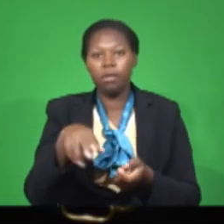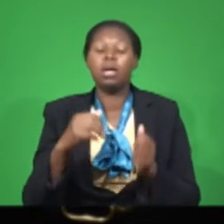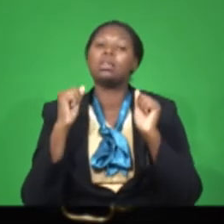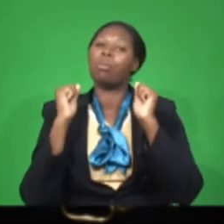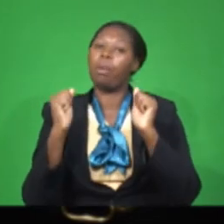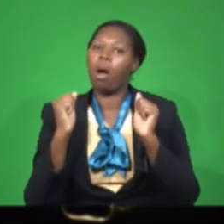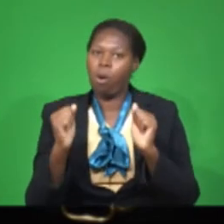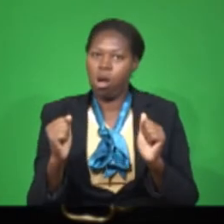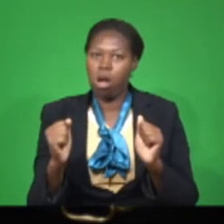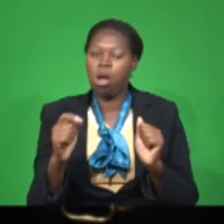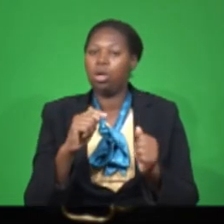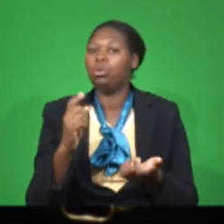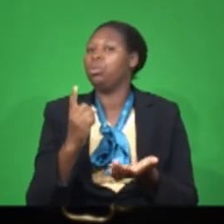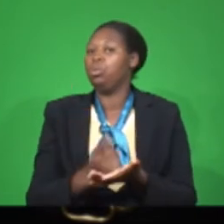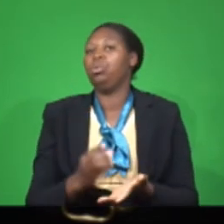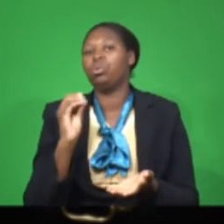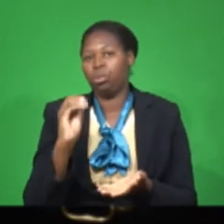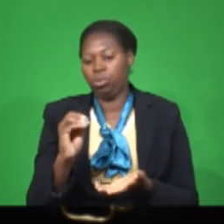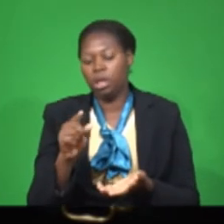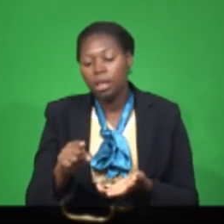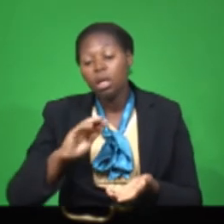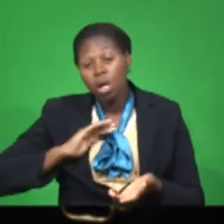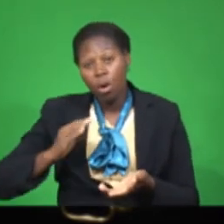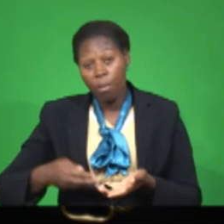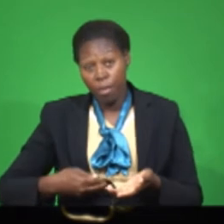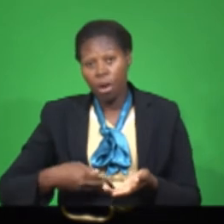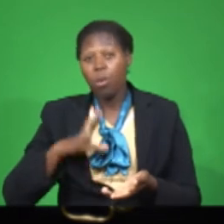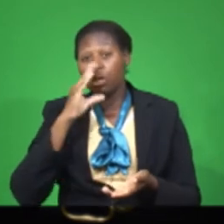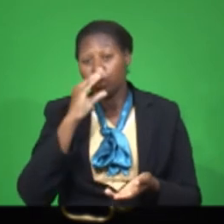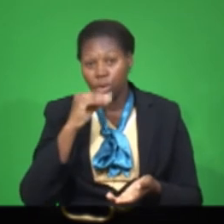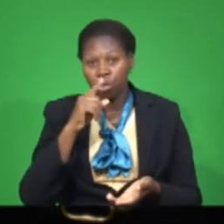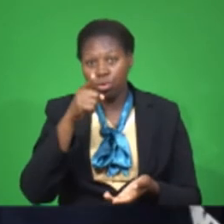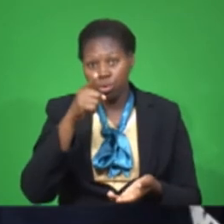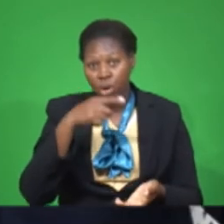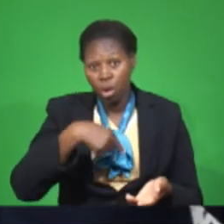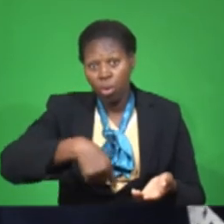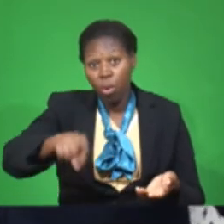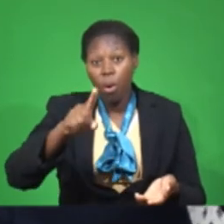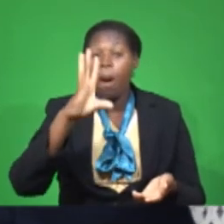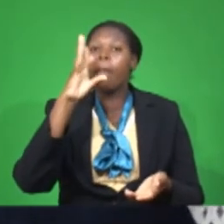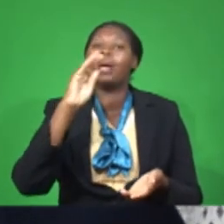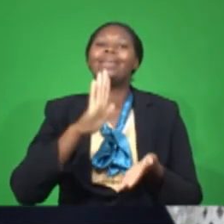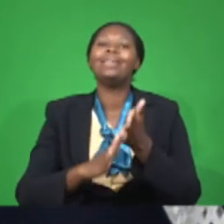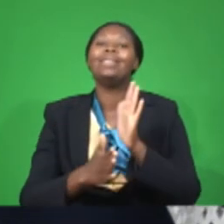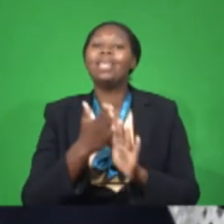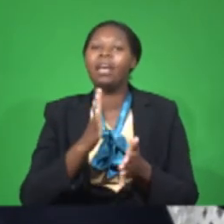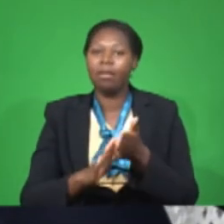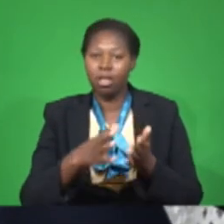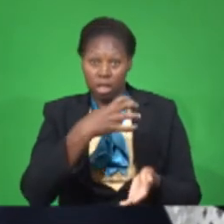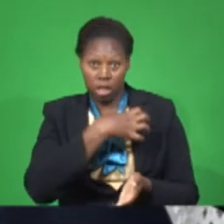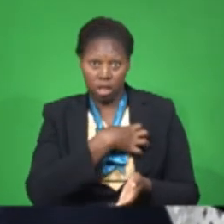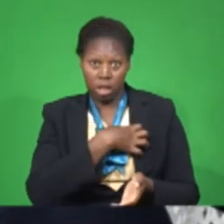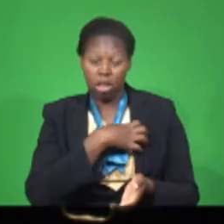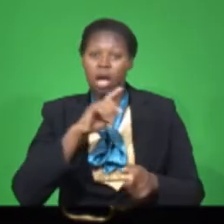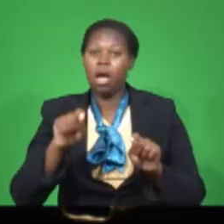uyu mukadzi uyu akanzi enda asi usazotadzazve. Mupfungwa make ka aigona kuenda. Unoziva kuti